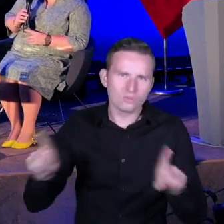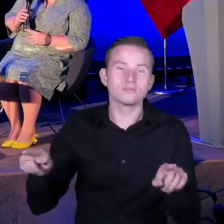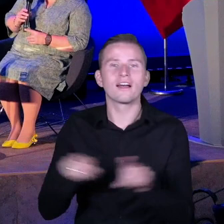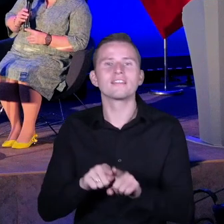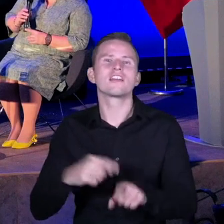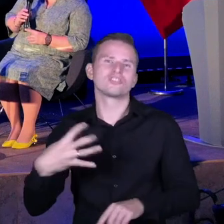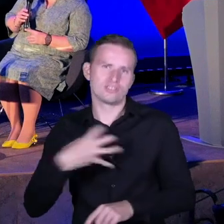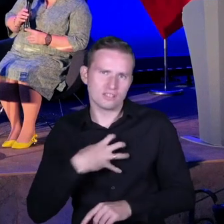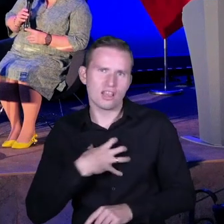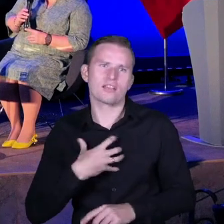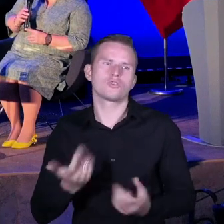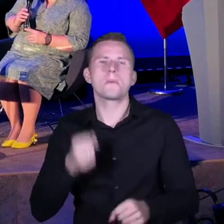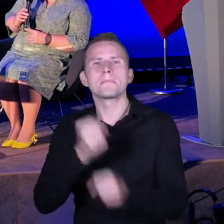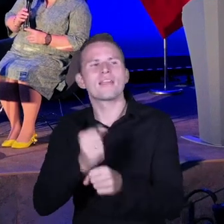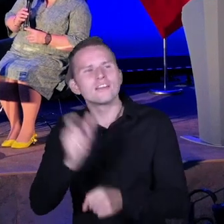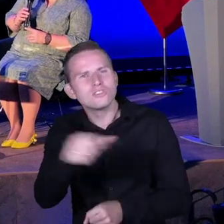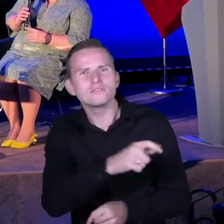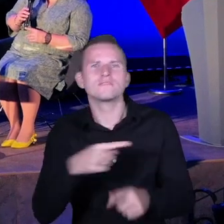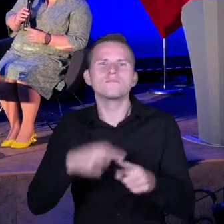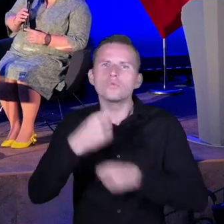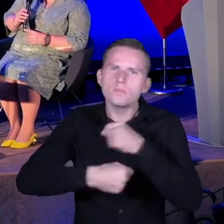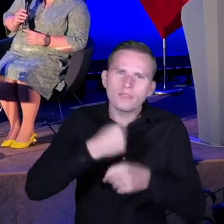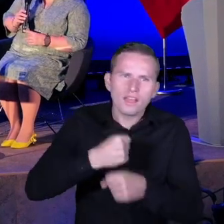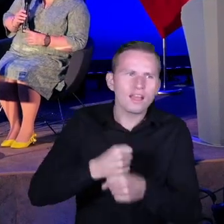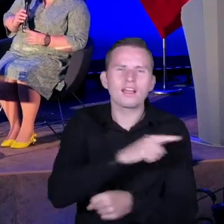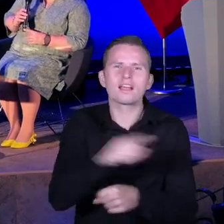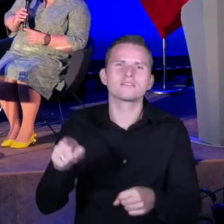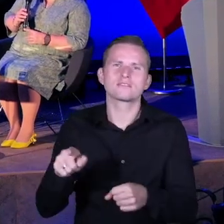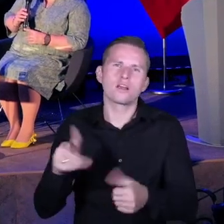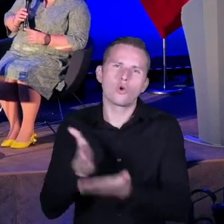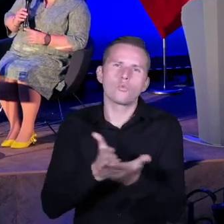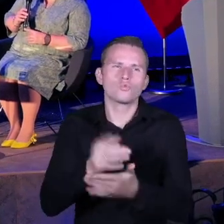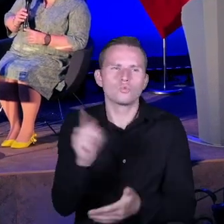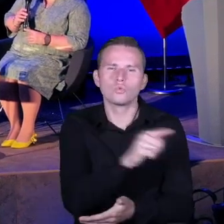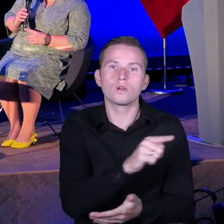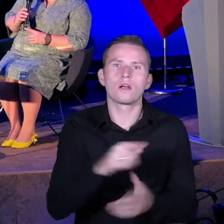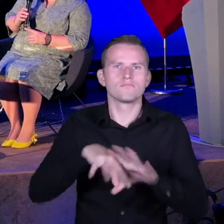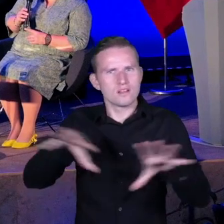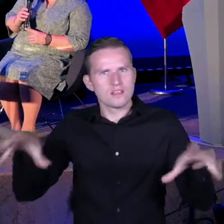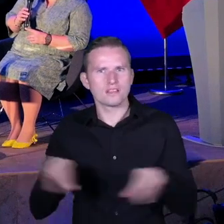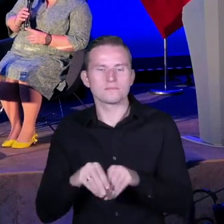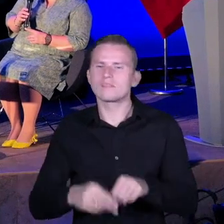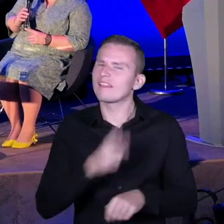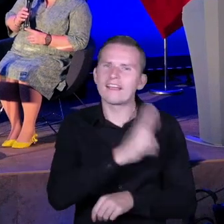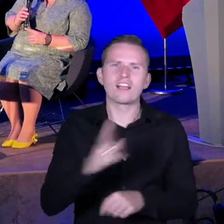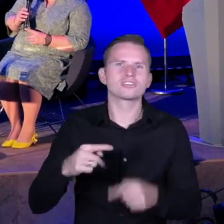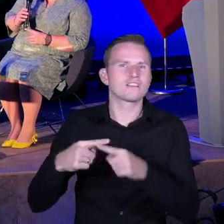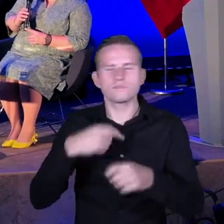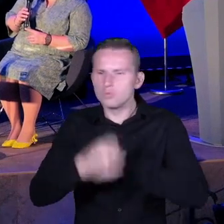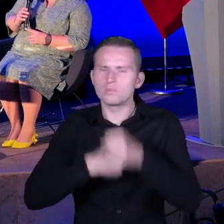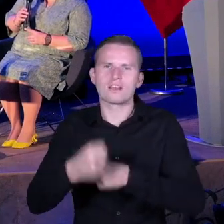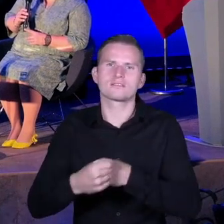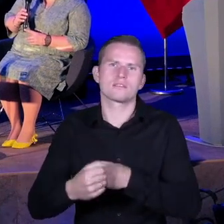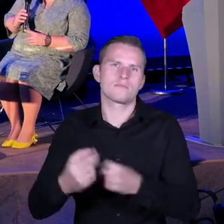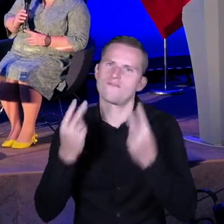dyrektor, pracownicy, współpracownicy, pracownicy obsługi. Uznaliśmy, że każda wartość współpracy